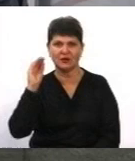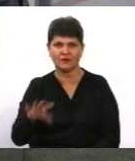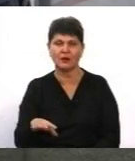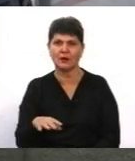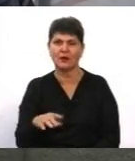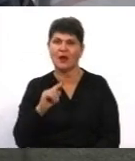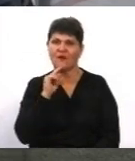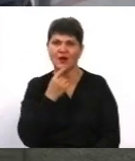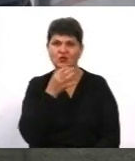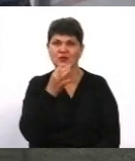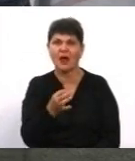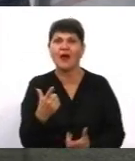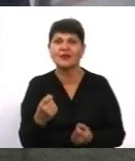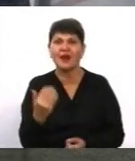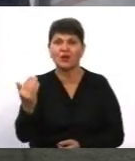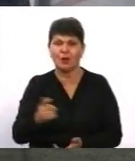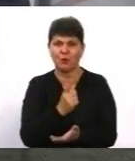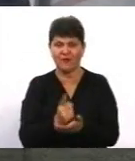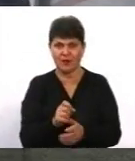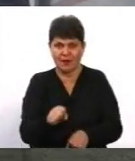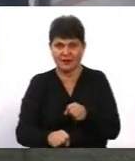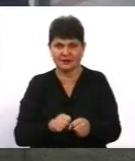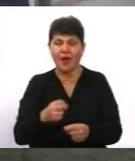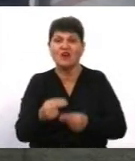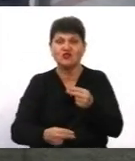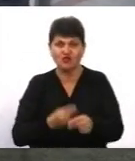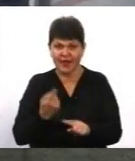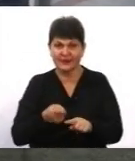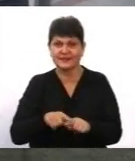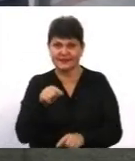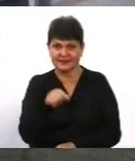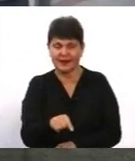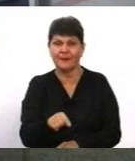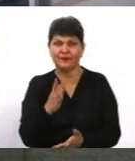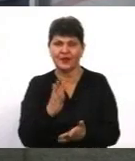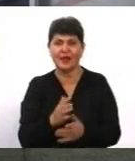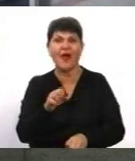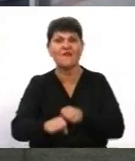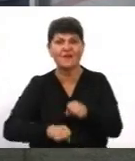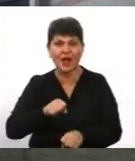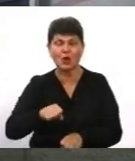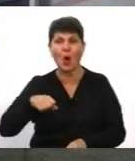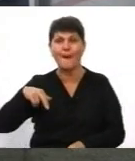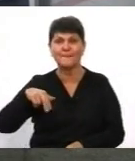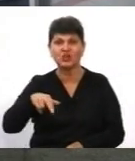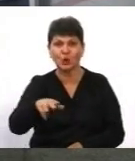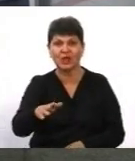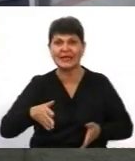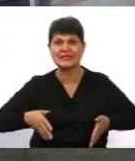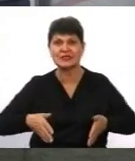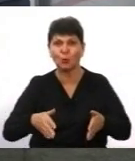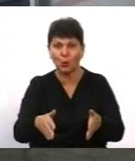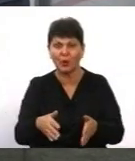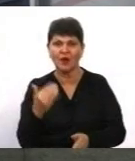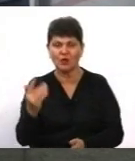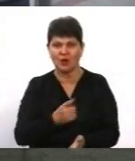де вони мають рухатись. І саме через це також є велопішохідні смуги. От вони мають рухатись